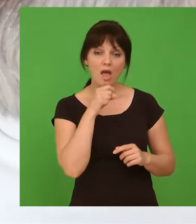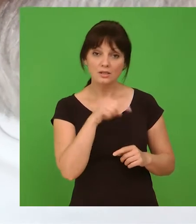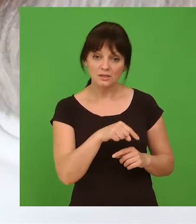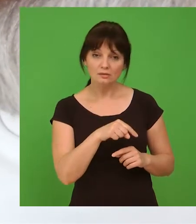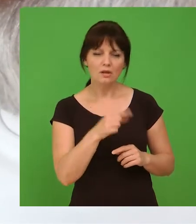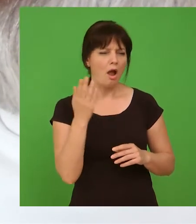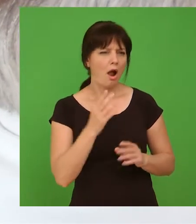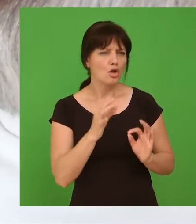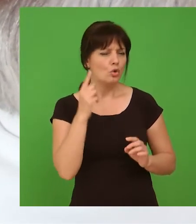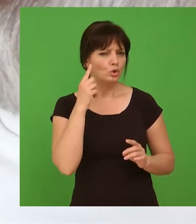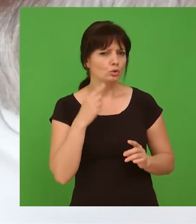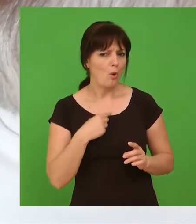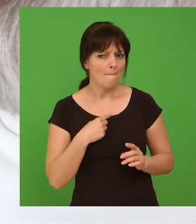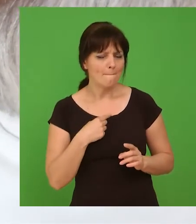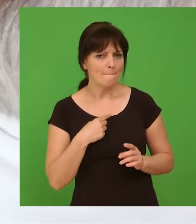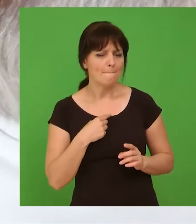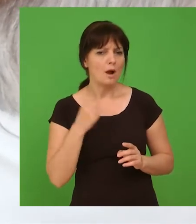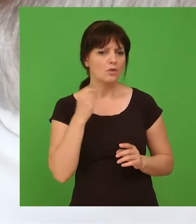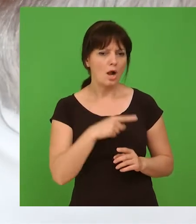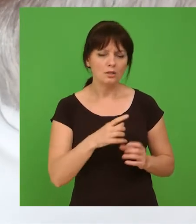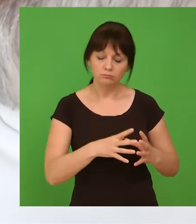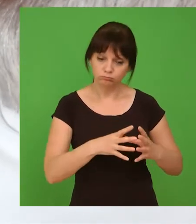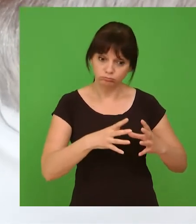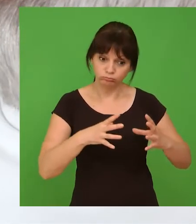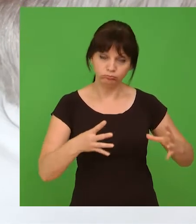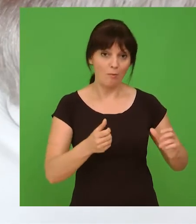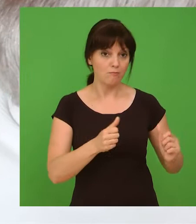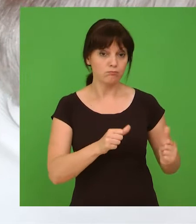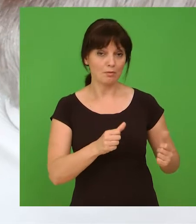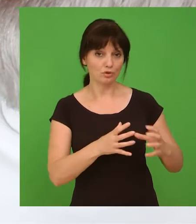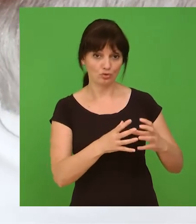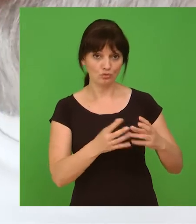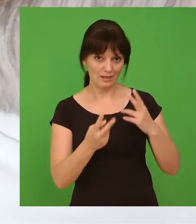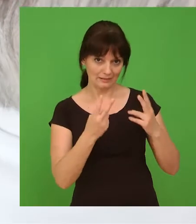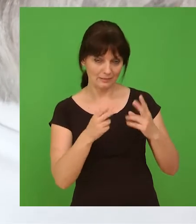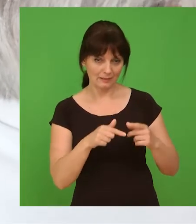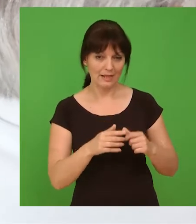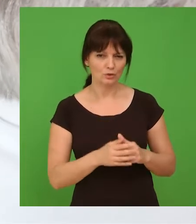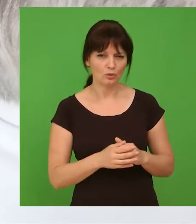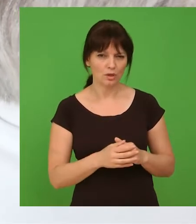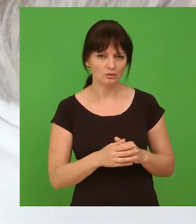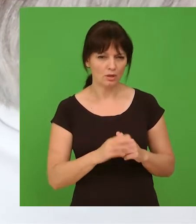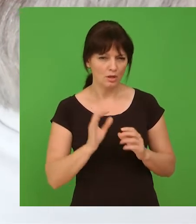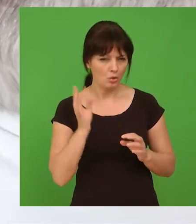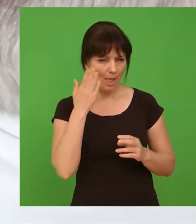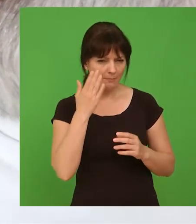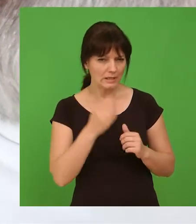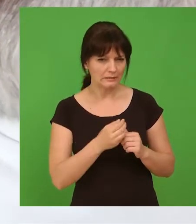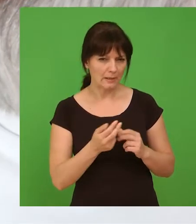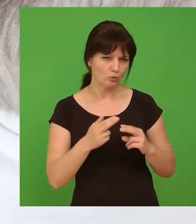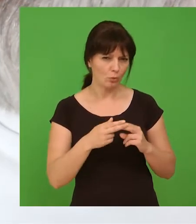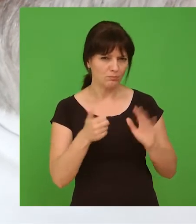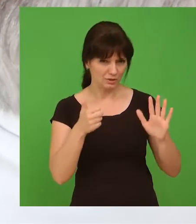és ha jól tudom, akkor Dallasnak a legnagyobb gyülekezetét látogatták meg, ha jól emlékszem a számra, több